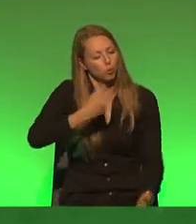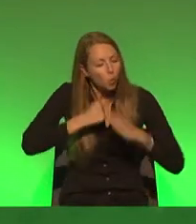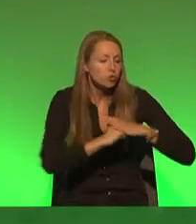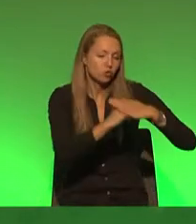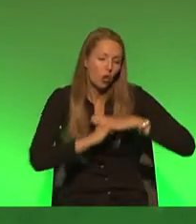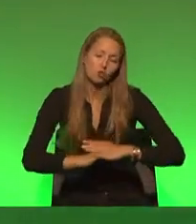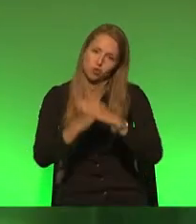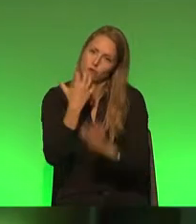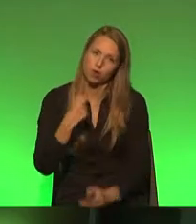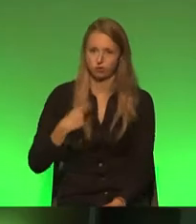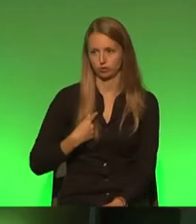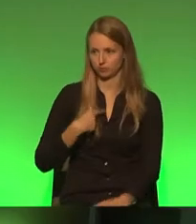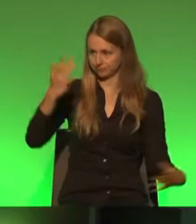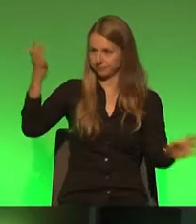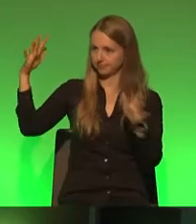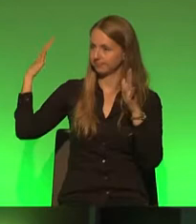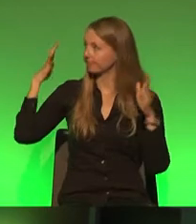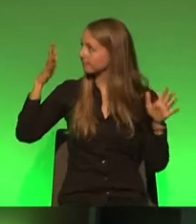unterstützen.